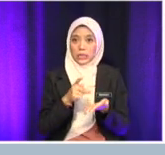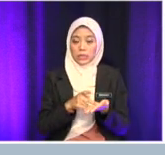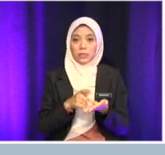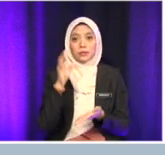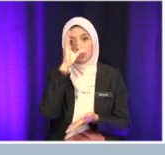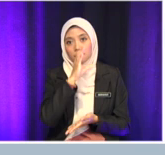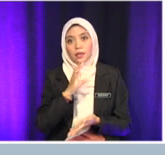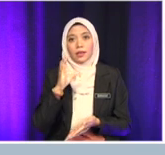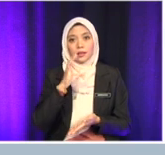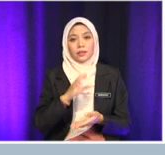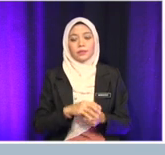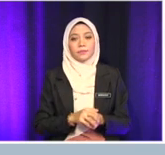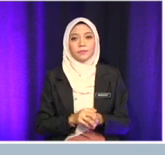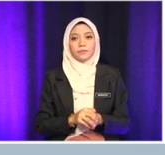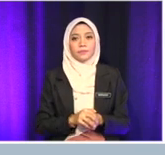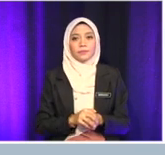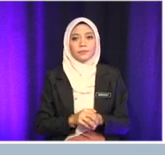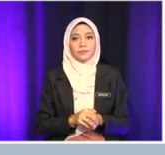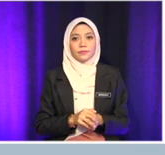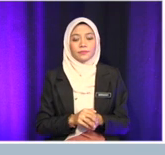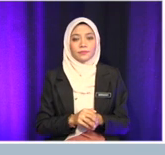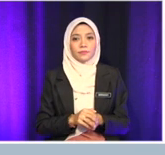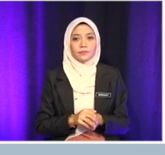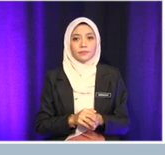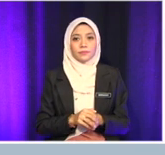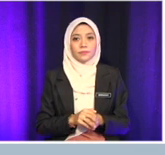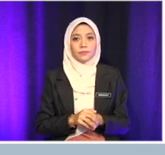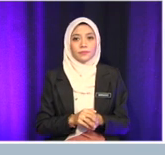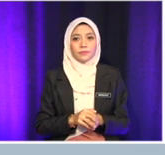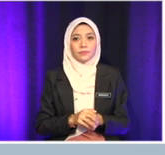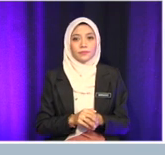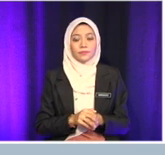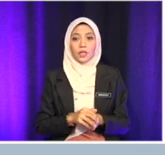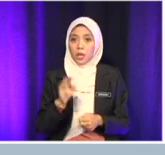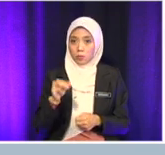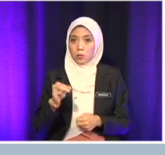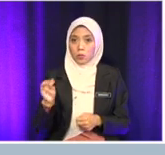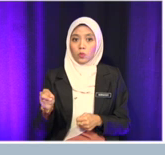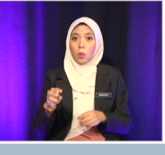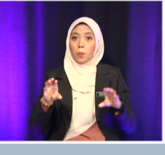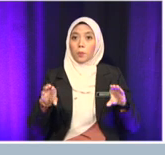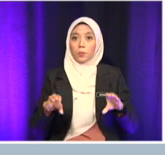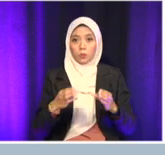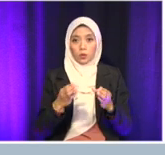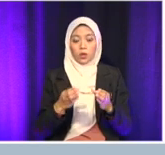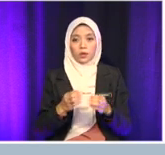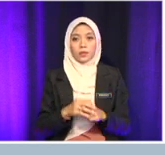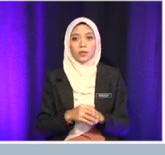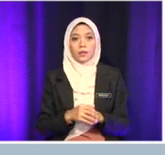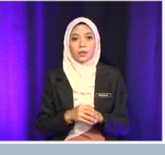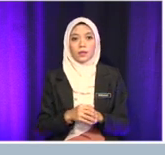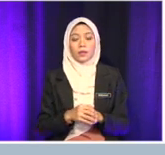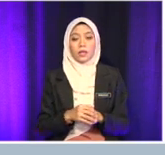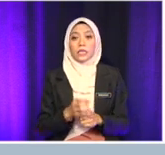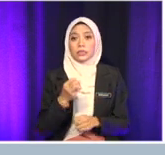objek contoh yang kedua Boleh diminta untuk membuat huraian membuat